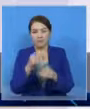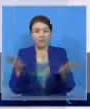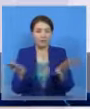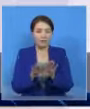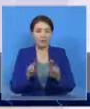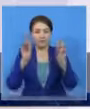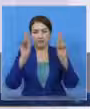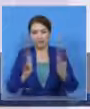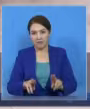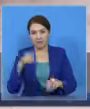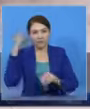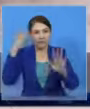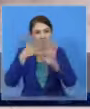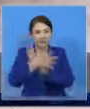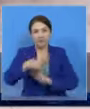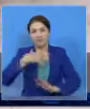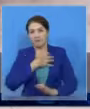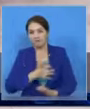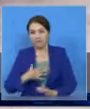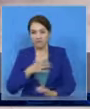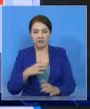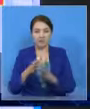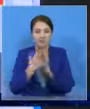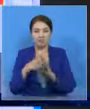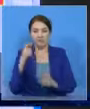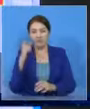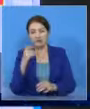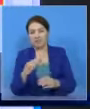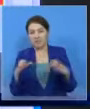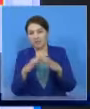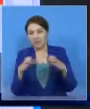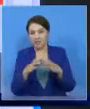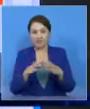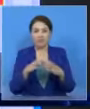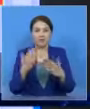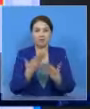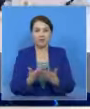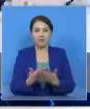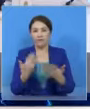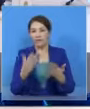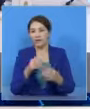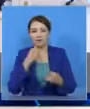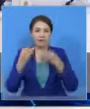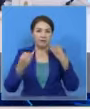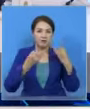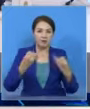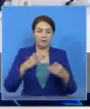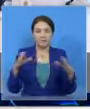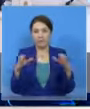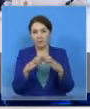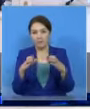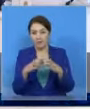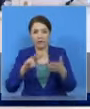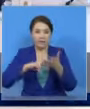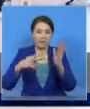Также специалисты разъяснили важность создания сельскохозяйственных кооперативов. То есть в основу разговора лег